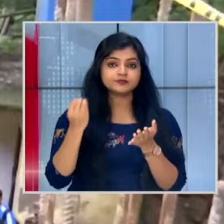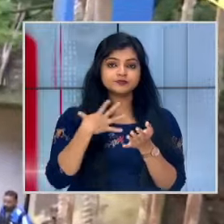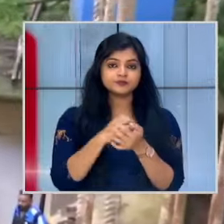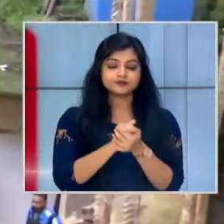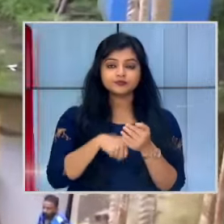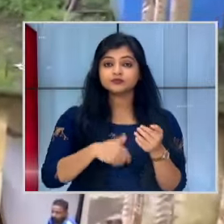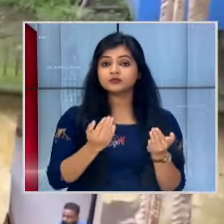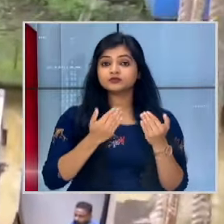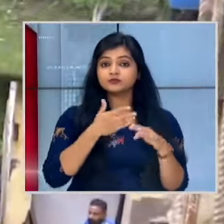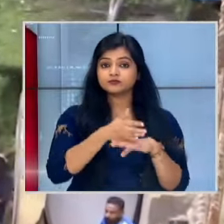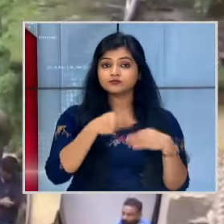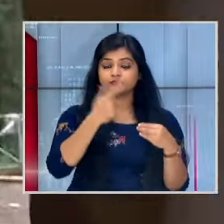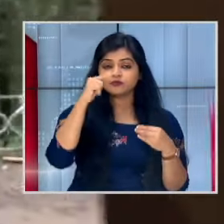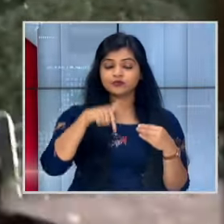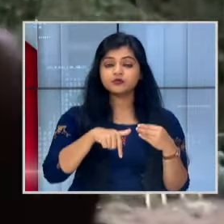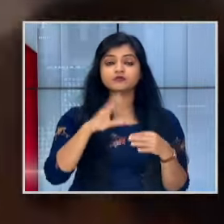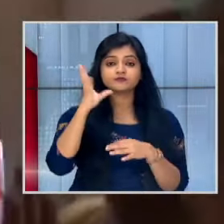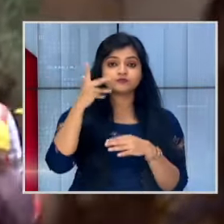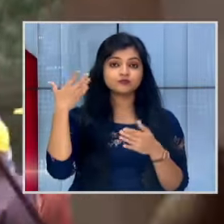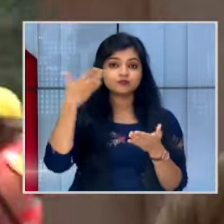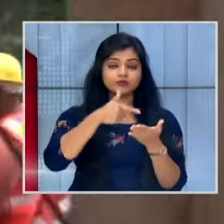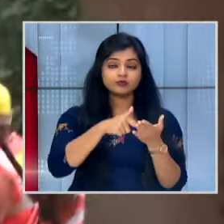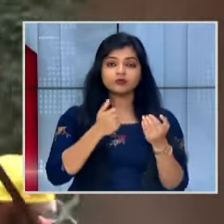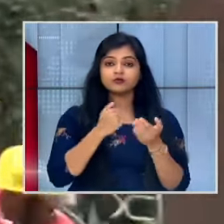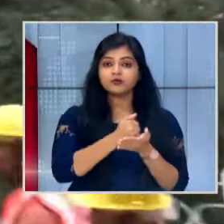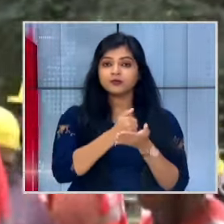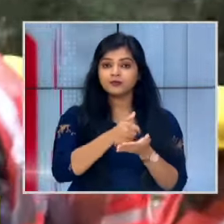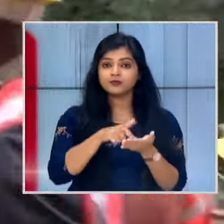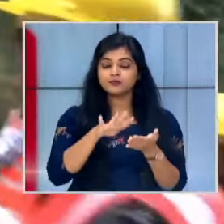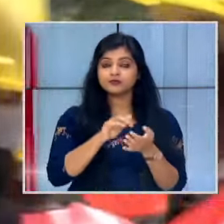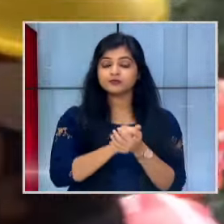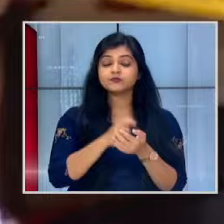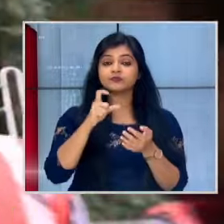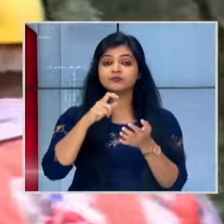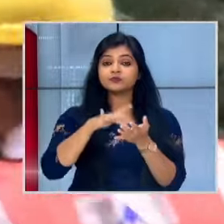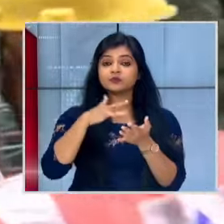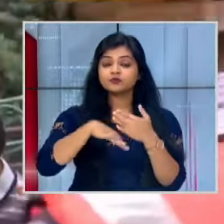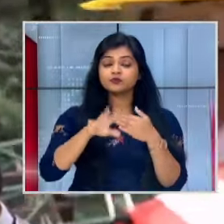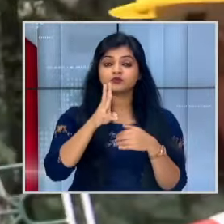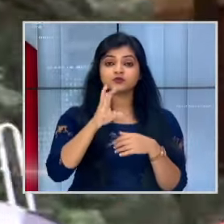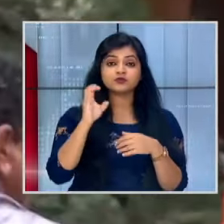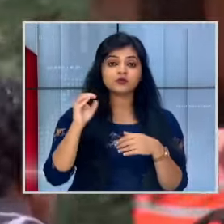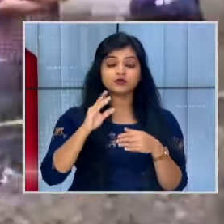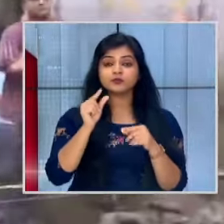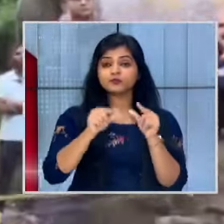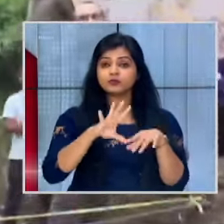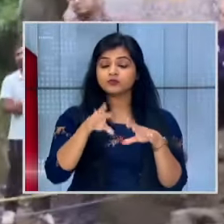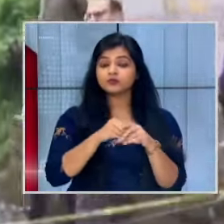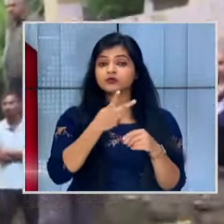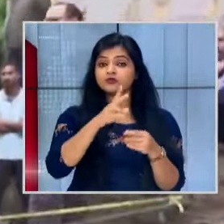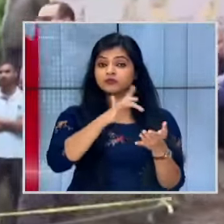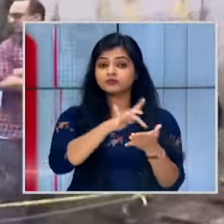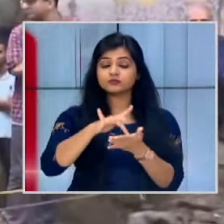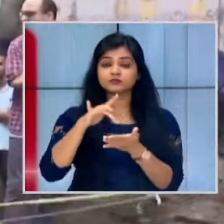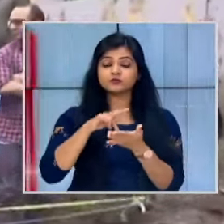രക്ഷാപ്രവർത്തനത്തിനായി ഷിംലയിൽ കരസേനാ ഹെലികോപ്റ്റർ വിന്യസിച്ചിട്ടുണ്ട്. കാംഗ്ഡയിൽ 300 പേരടക്കം സംസ്ഥാനത്ത് വിവിധ ഇടങ്ങളിലായി നിരവധി പേർ